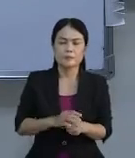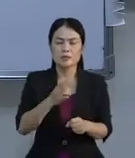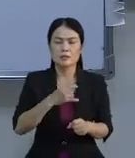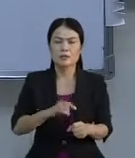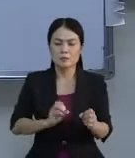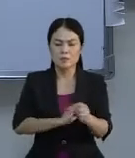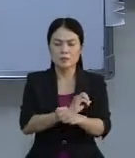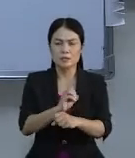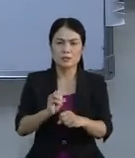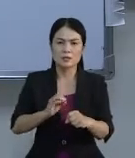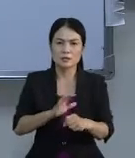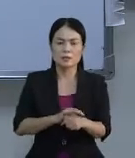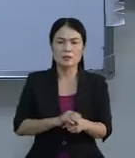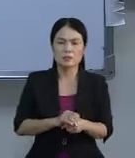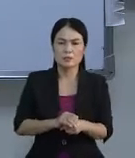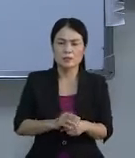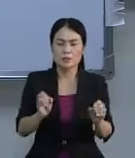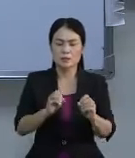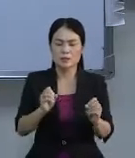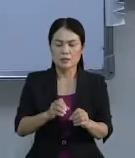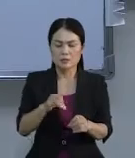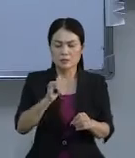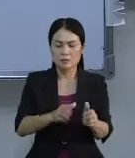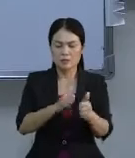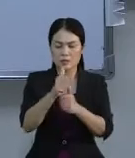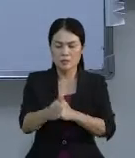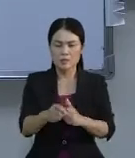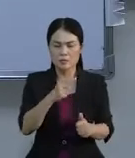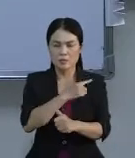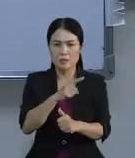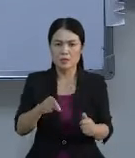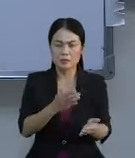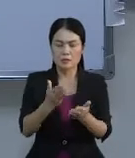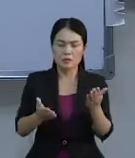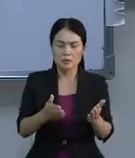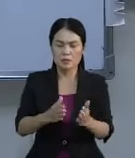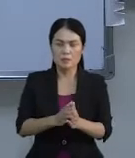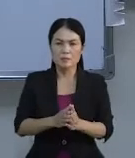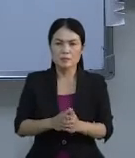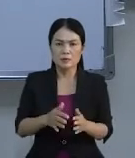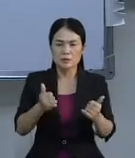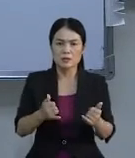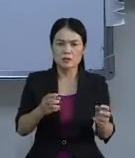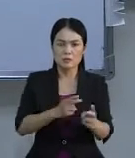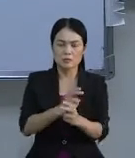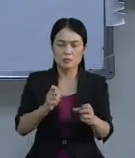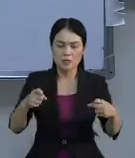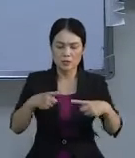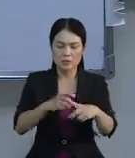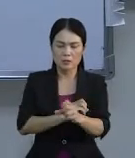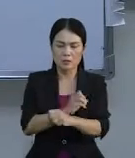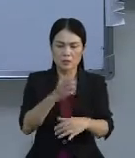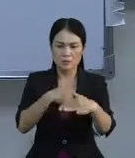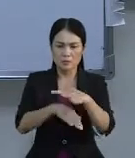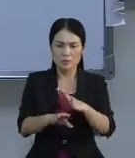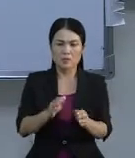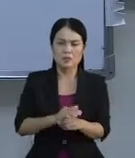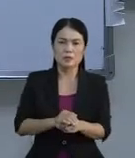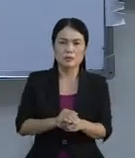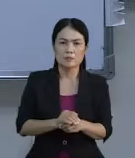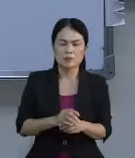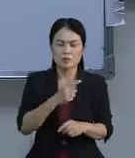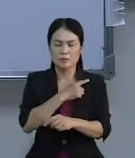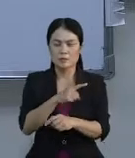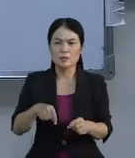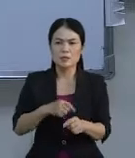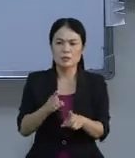ថា COVID-19 គឺពុំតាន់ទៅណាឆ្ងាយពីយើងនោះទេប្រសិនបើយើងធ្វើប្រហែសនោះមេរោគ COVID-19 នឹងចូលមកយាយ